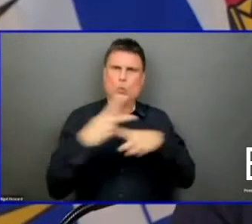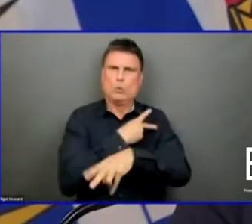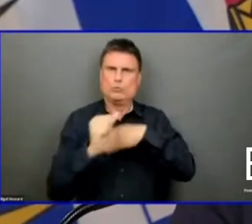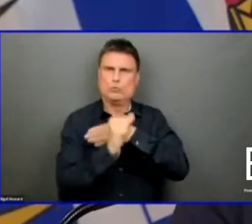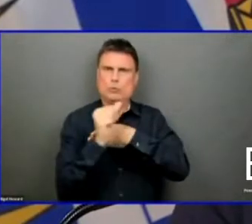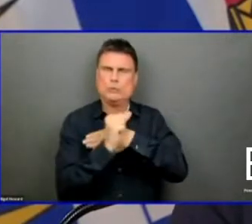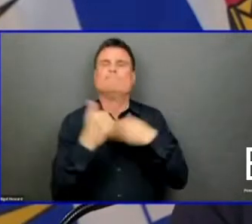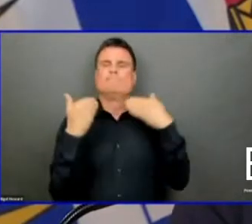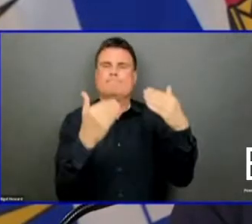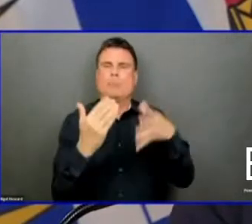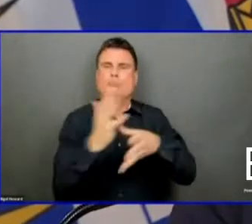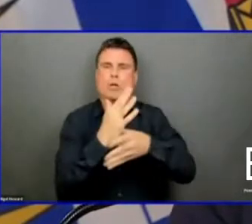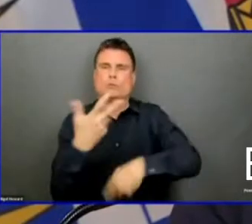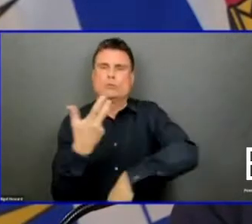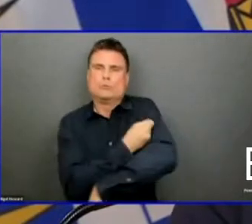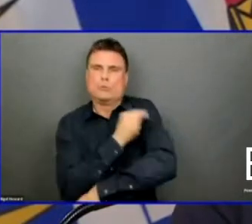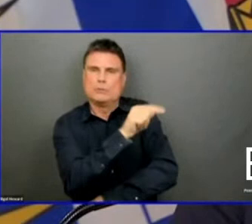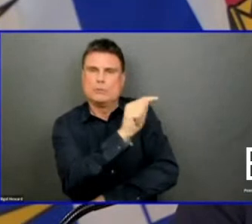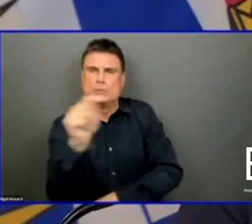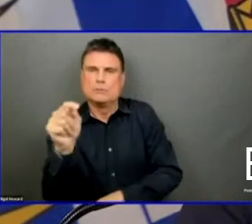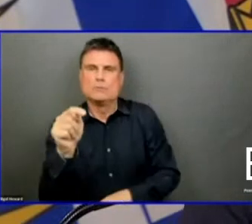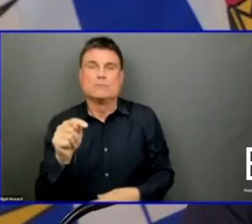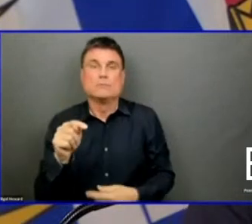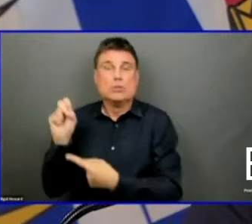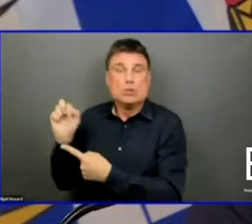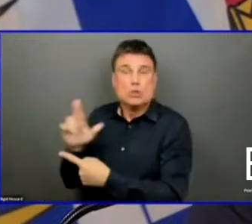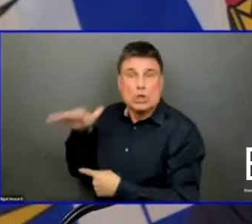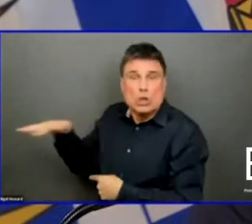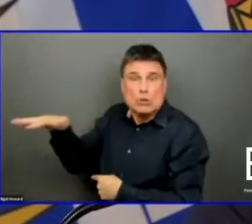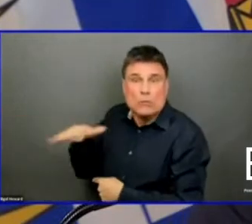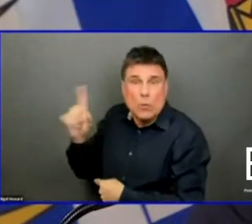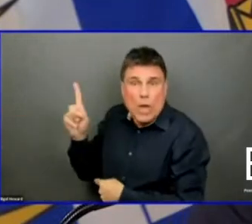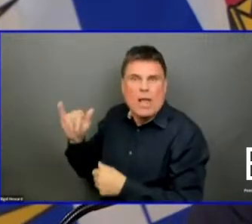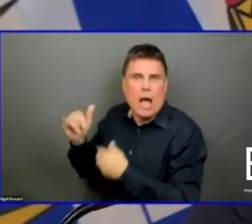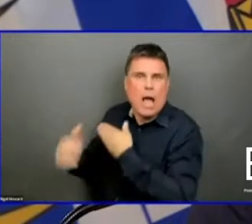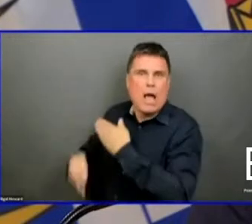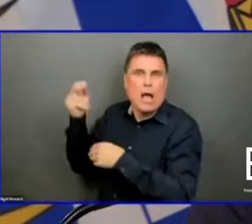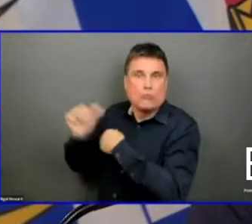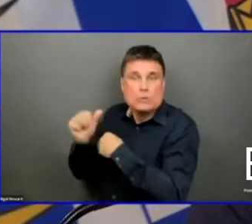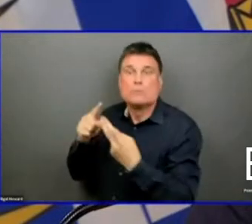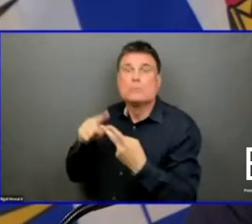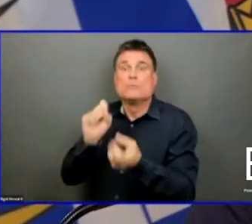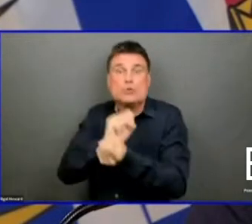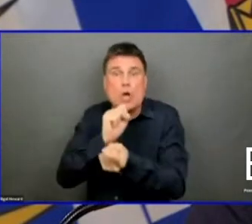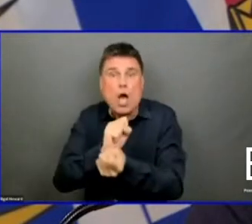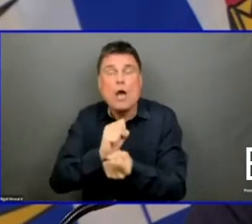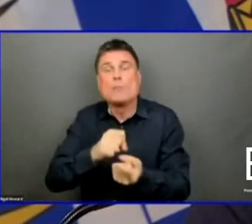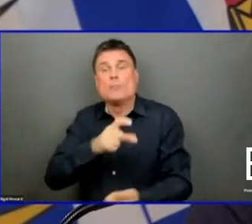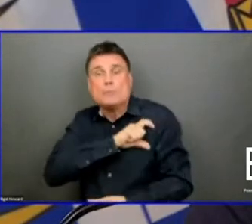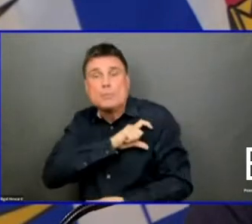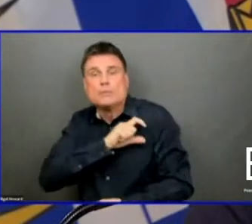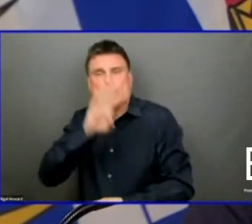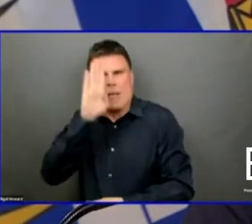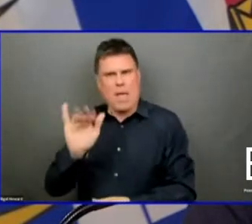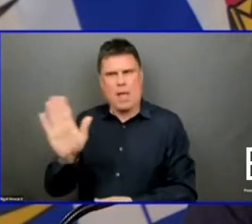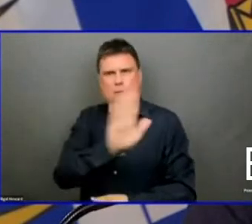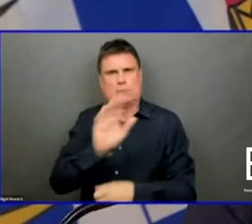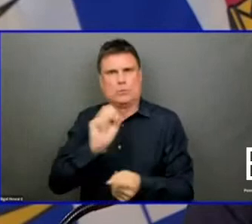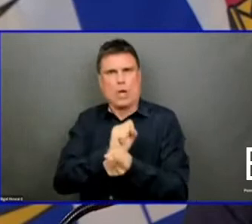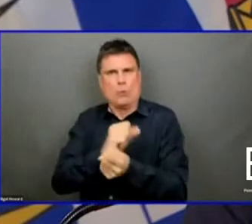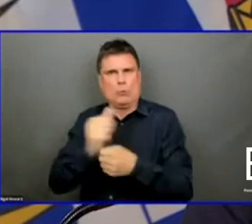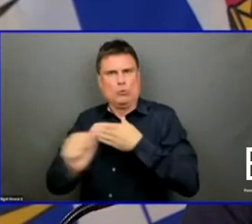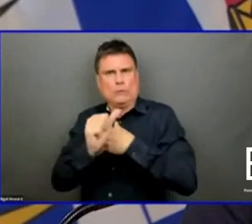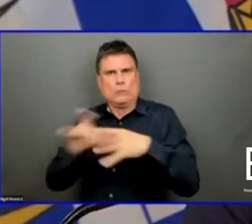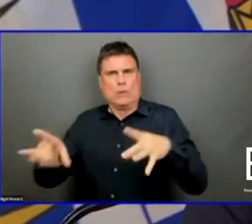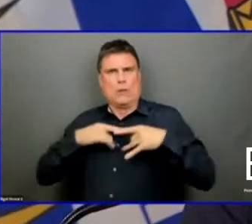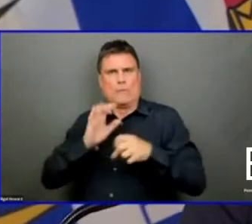有的 11:30. 这个必须打的这个工作场所的first Hi responder there. 这个礼拜完成 I was， 但 listening to the Ontario, 最晚也就是下个礼